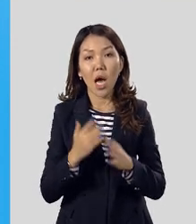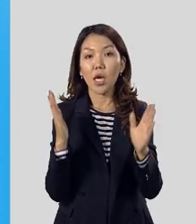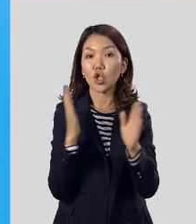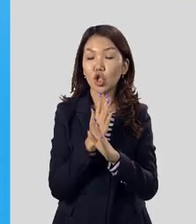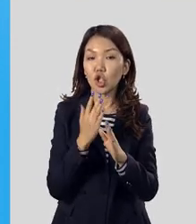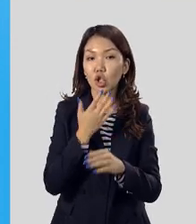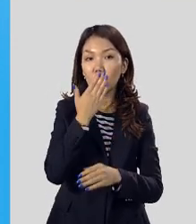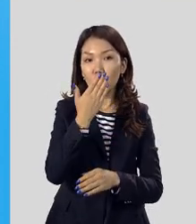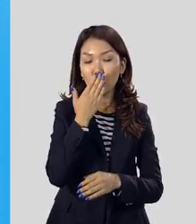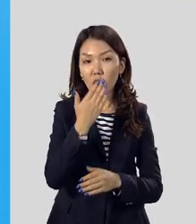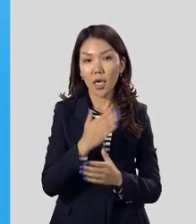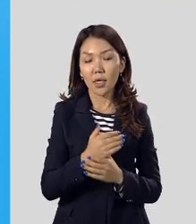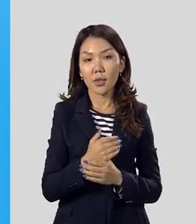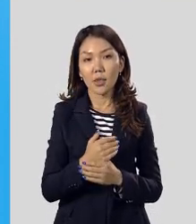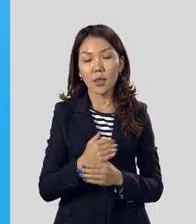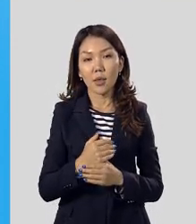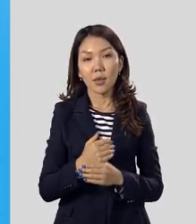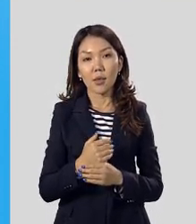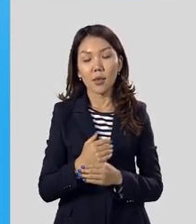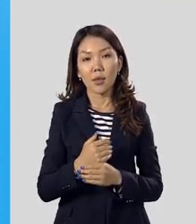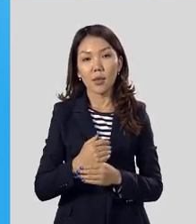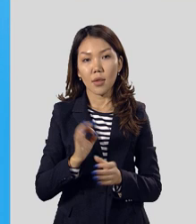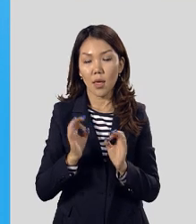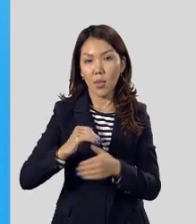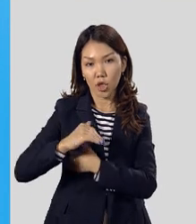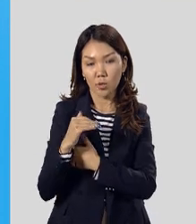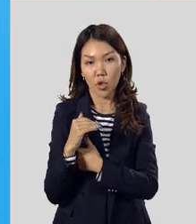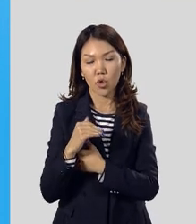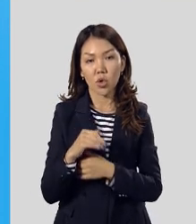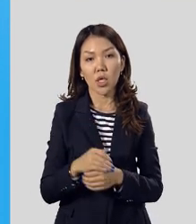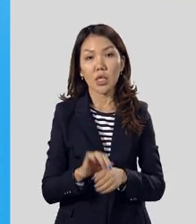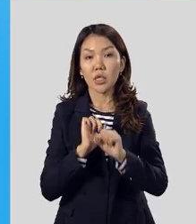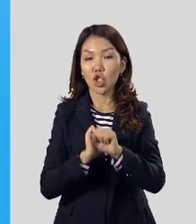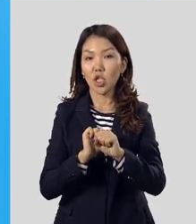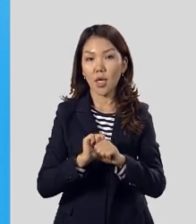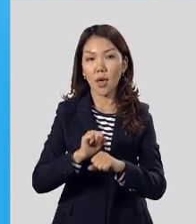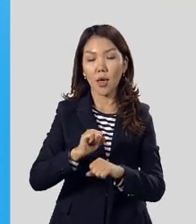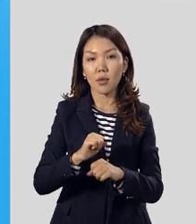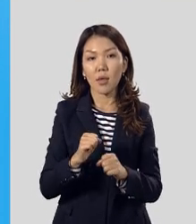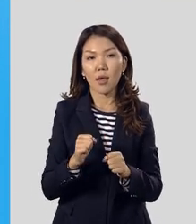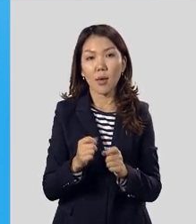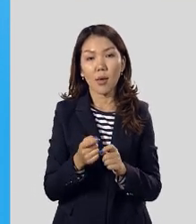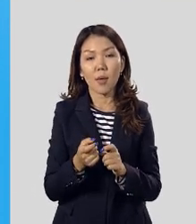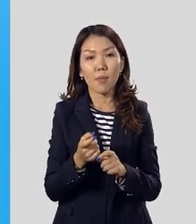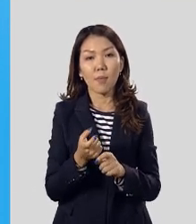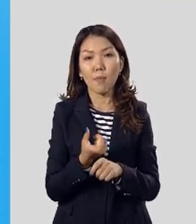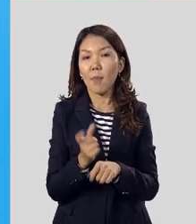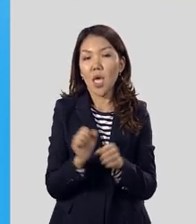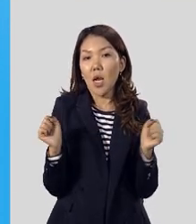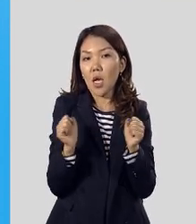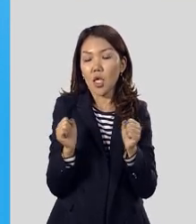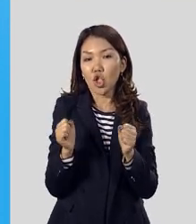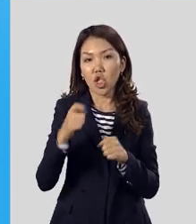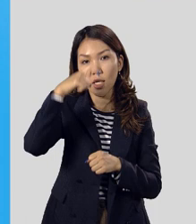постоянную температуру тела и предохраняет нас от перегрева или переохлаждения. Мы